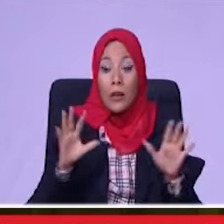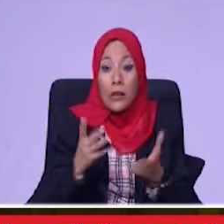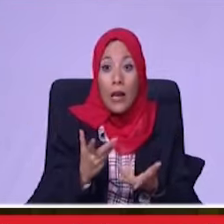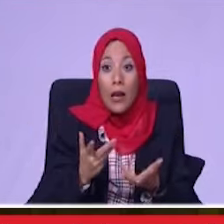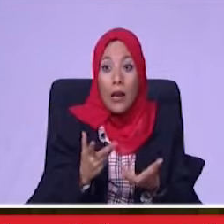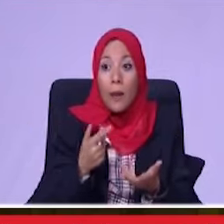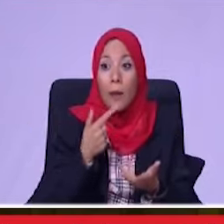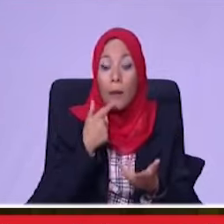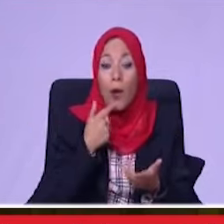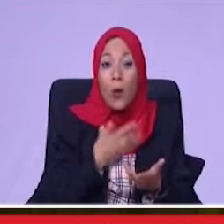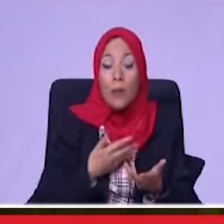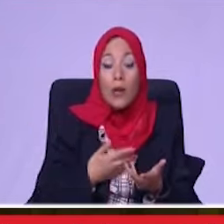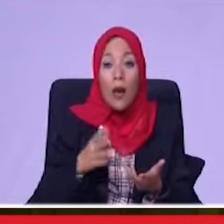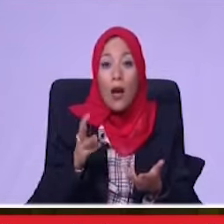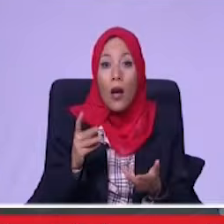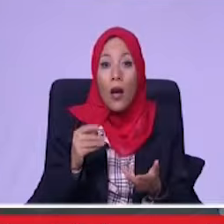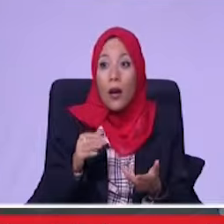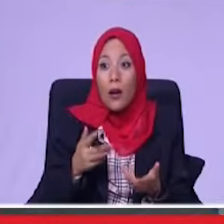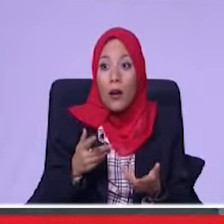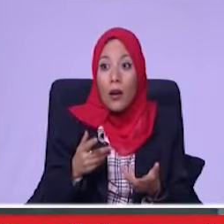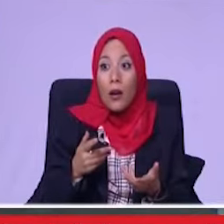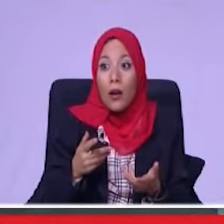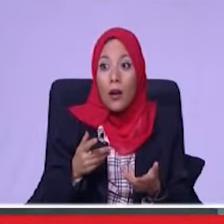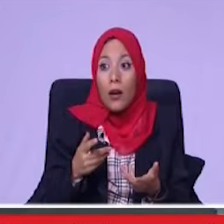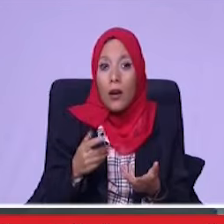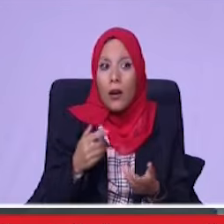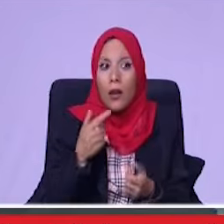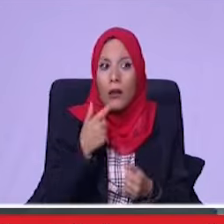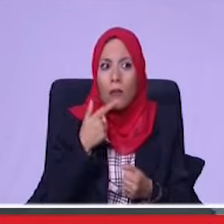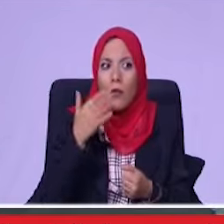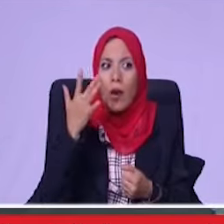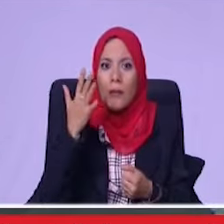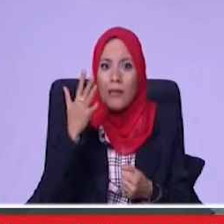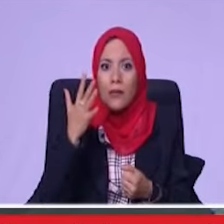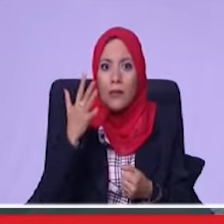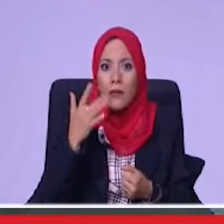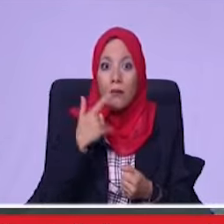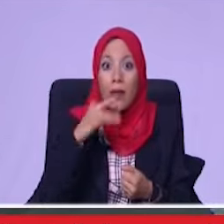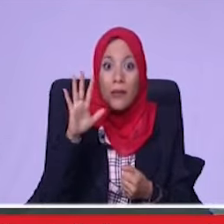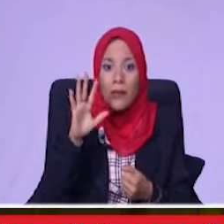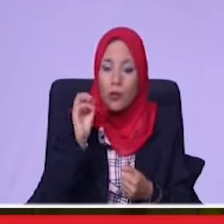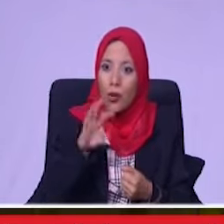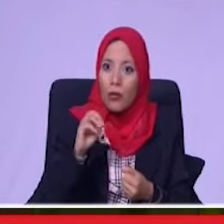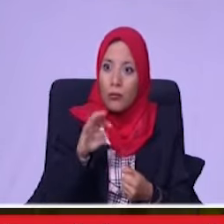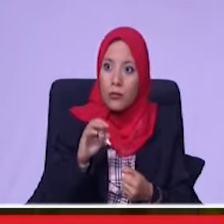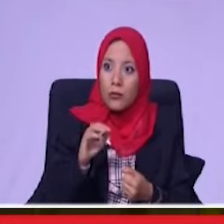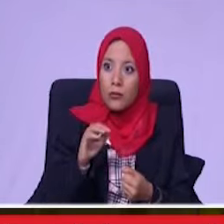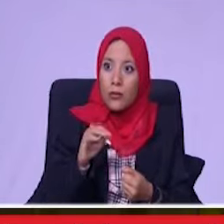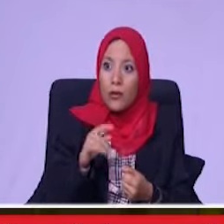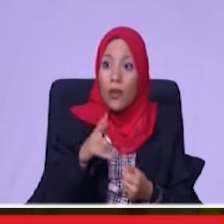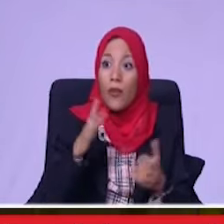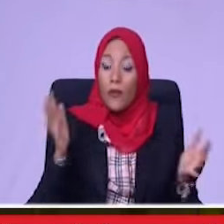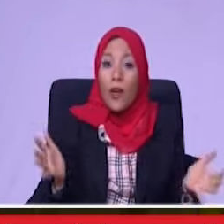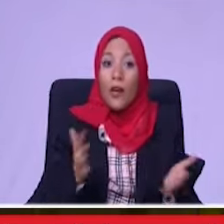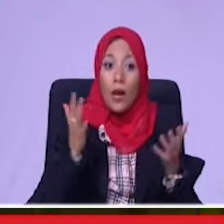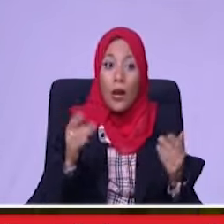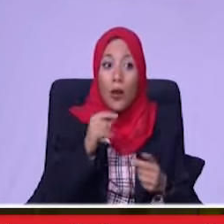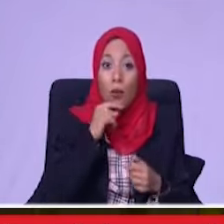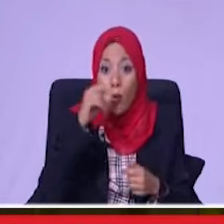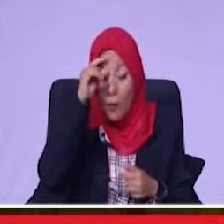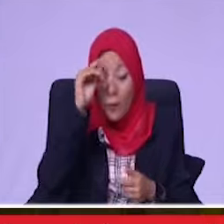بقاله كم سنة كده؟ دخل على 5 سنين بقاله كم سنة؟ 5 سنين. طيب في أي حاجة غير القرآن بينطق